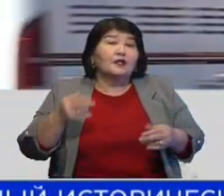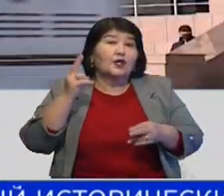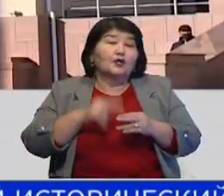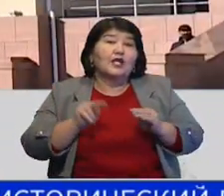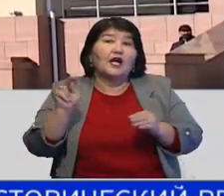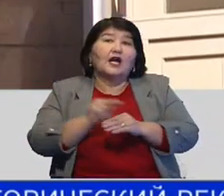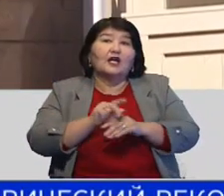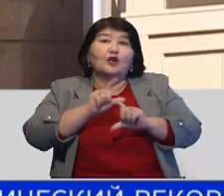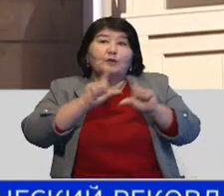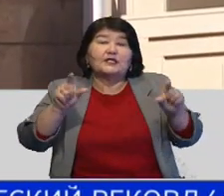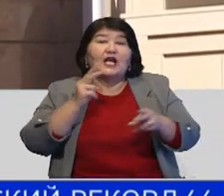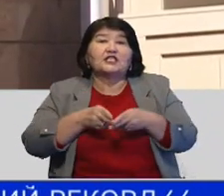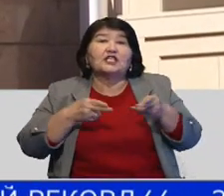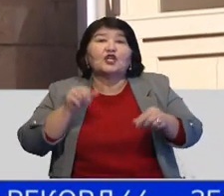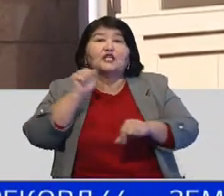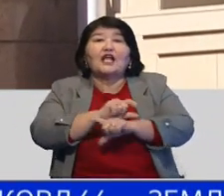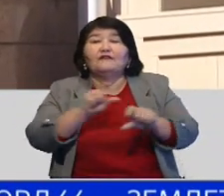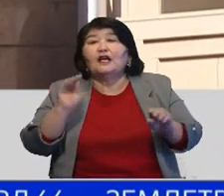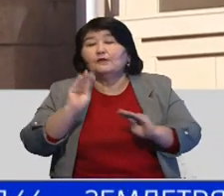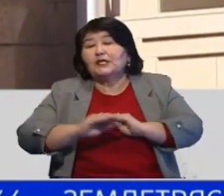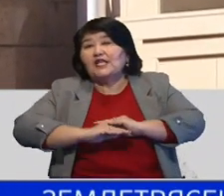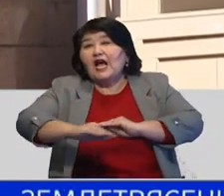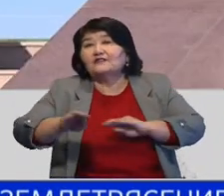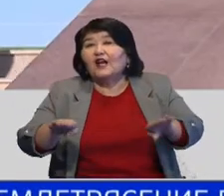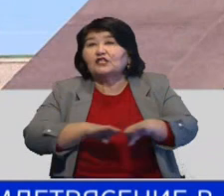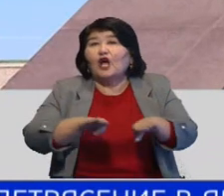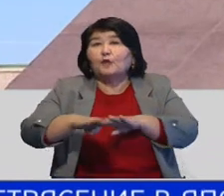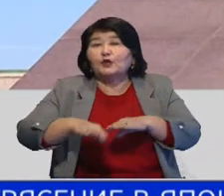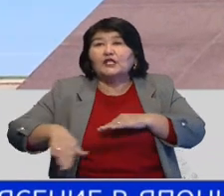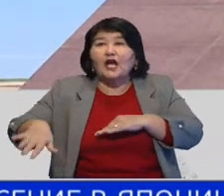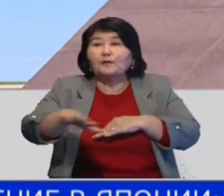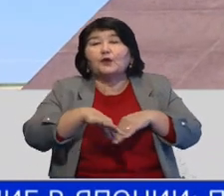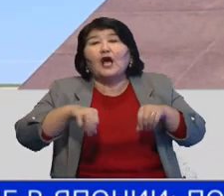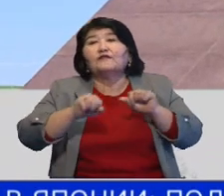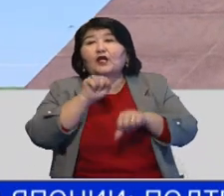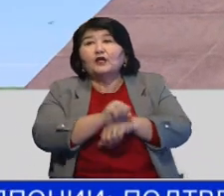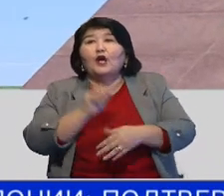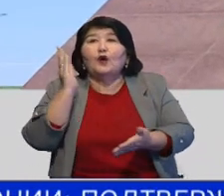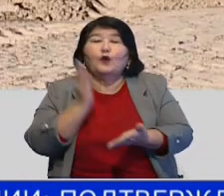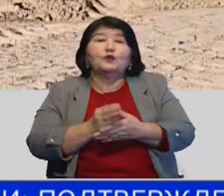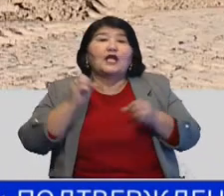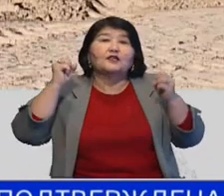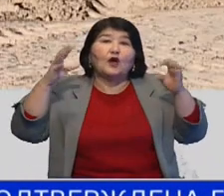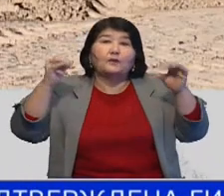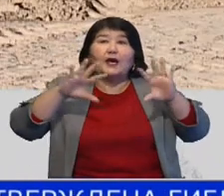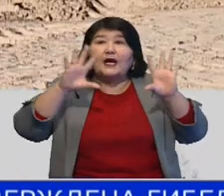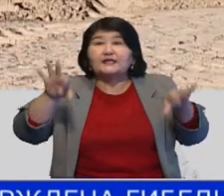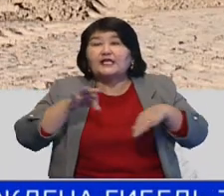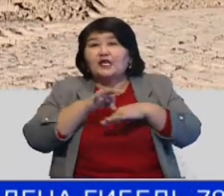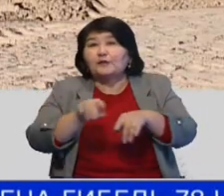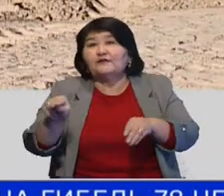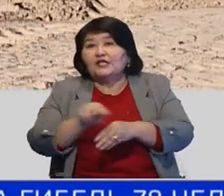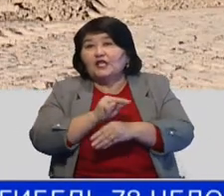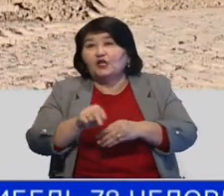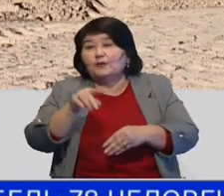завершен ремонт здания железнодорожного вокзала. Проложены асфальт и брусчатка на перроне и автостоянке. Установлены фонари. В целом проведение этих